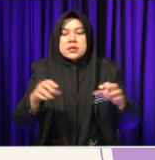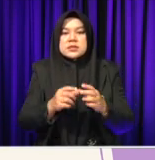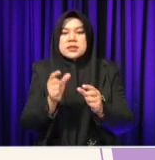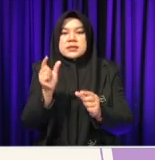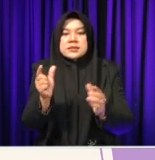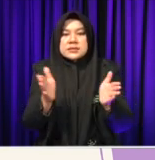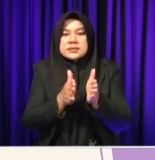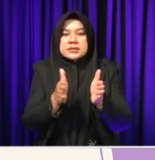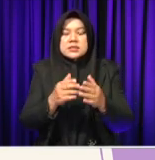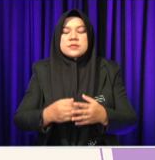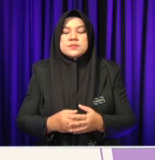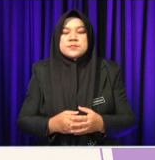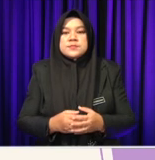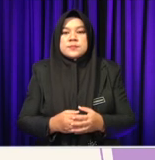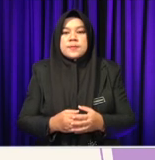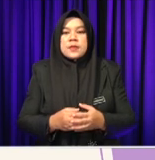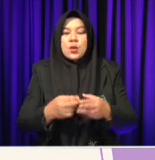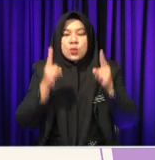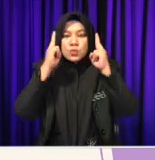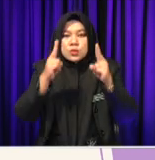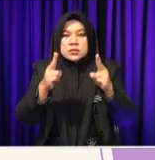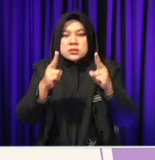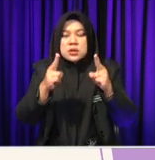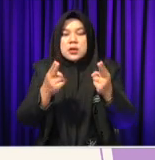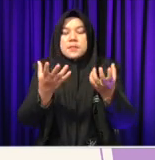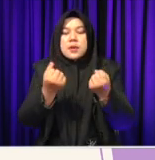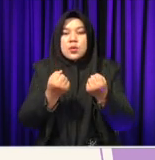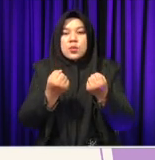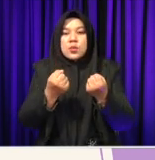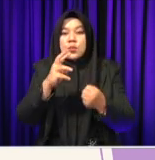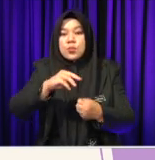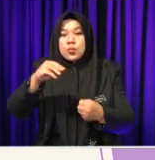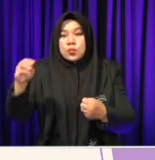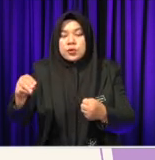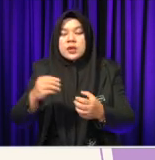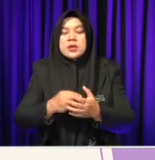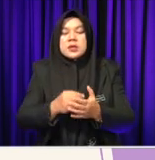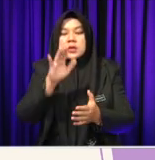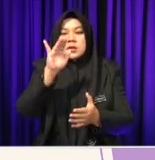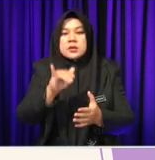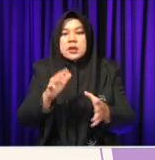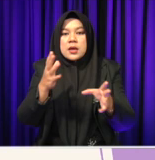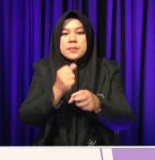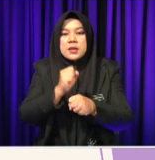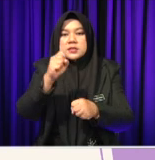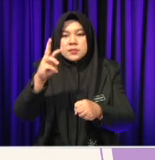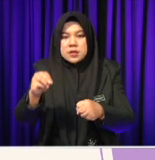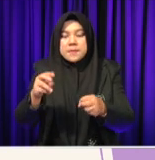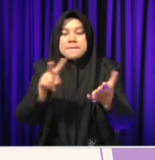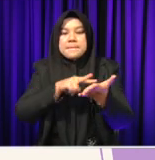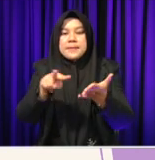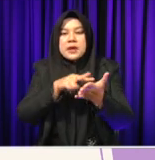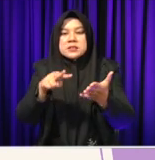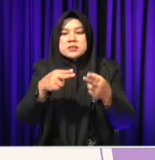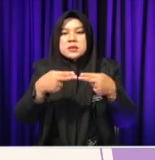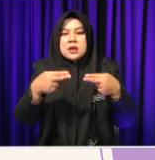kecil-kecilan jadi dalam ini Ustazah sarankan kepada anak-anak murid yang ingin menduduki SPM bacalah hadis ini dengan